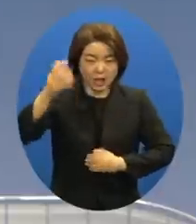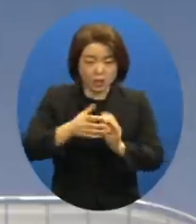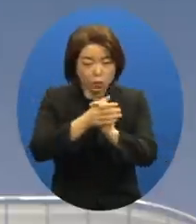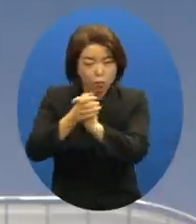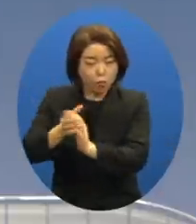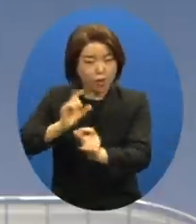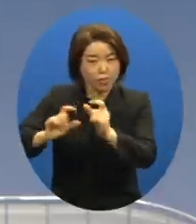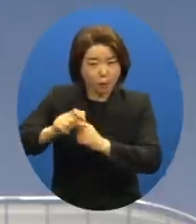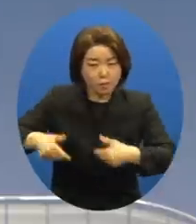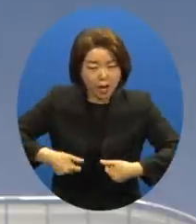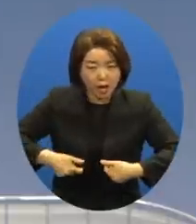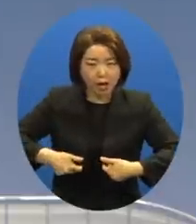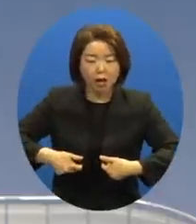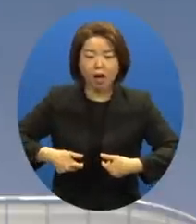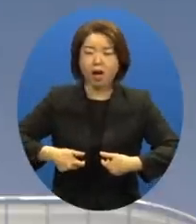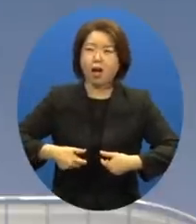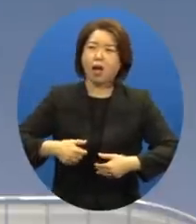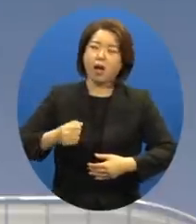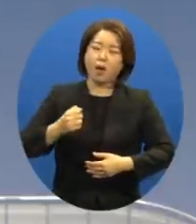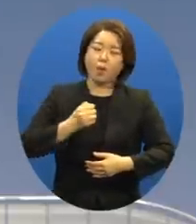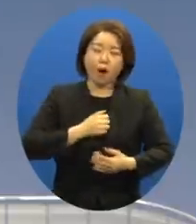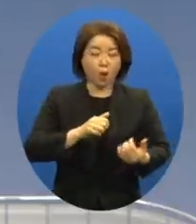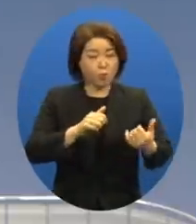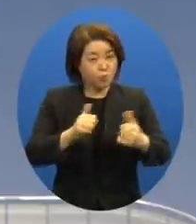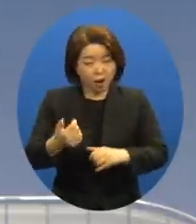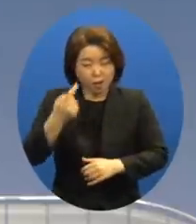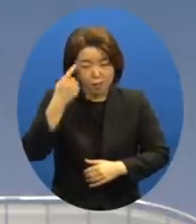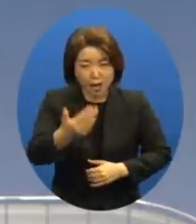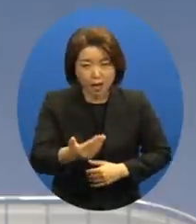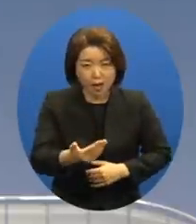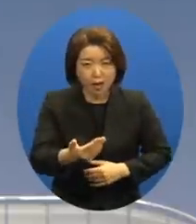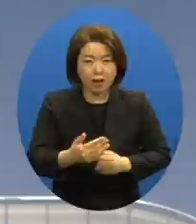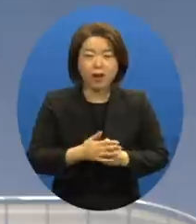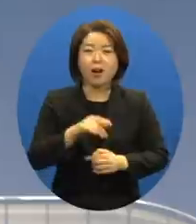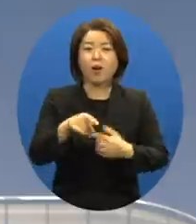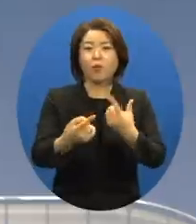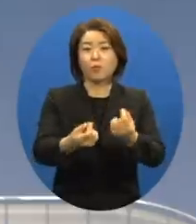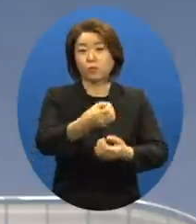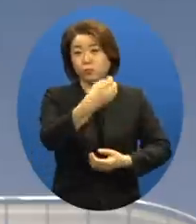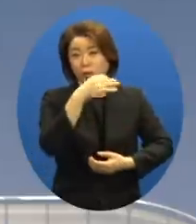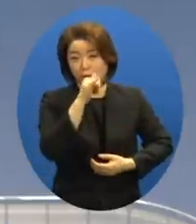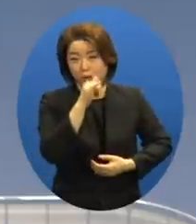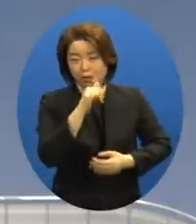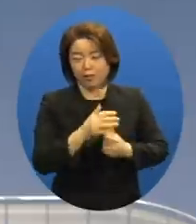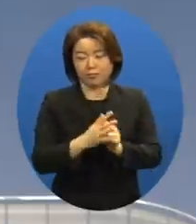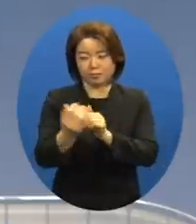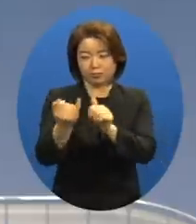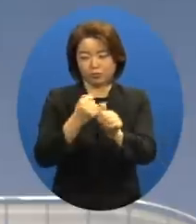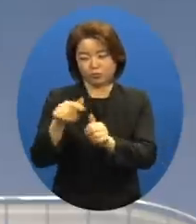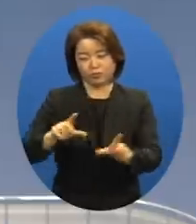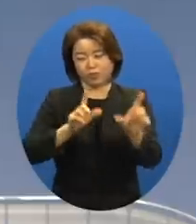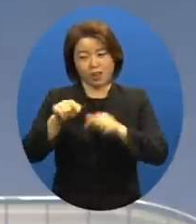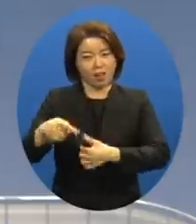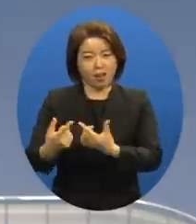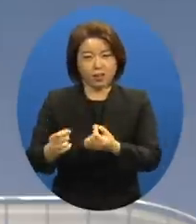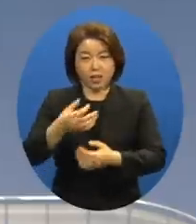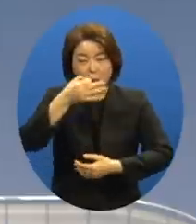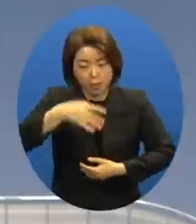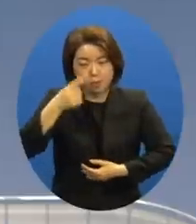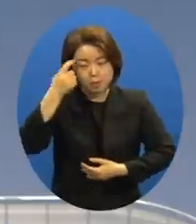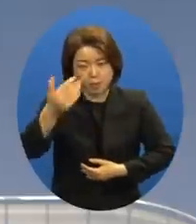가출한 2 우리보고 죽으라는 말이에요 그렇게 이야기를 했다는 겁니다 부부생활이 그렇게 힘들다는